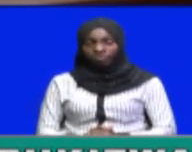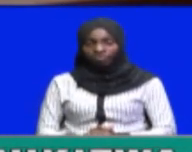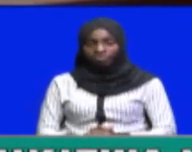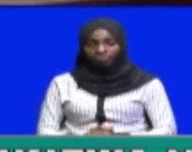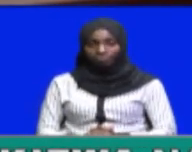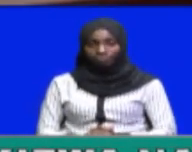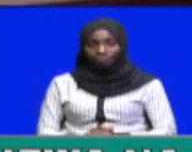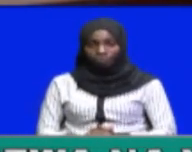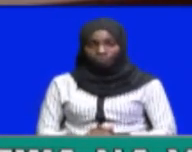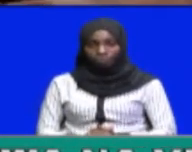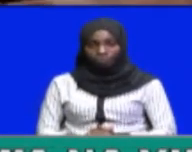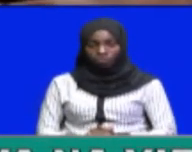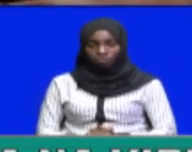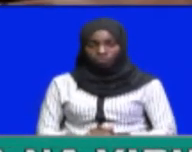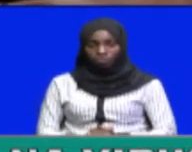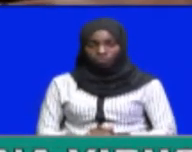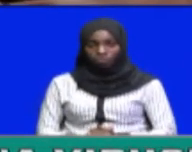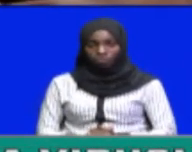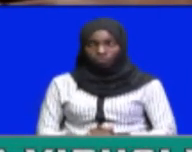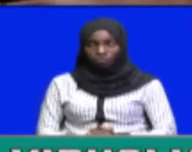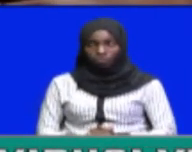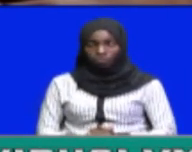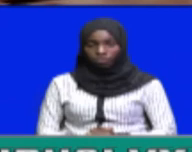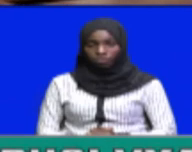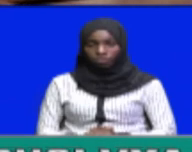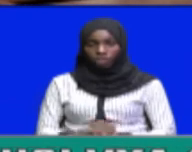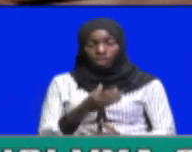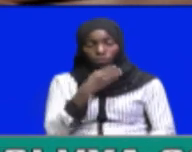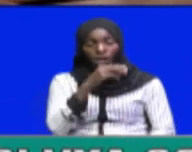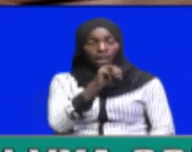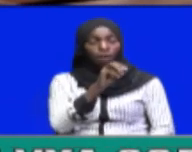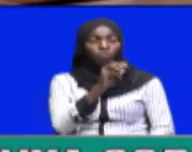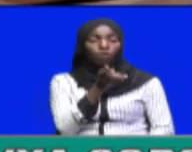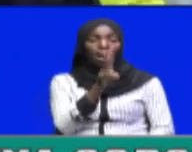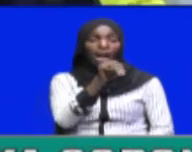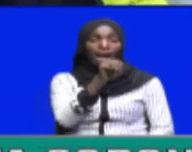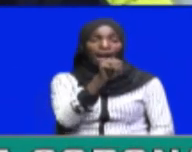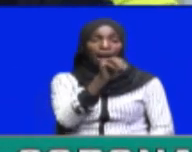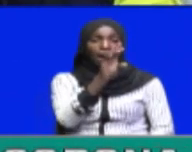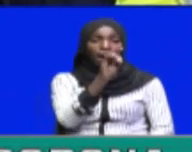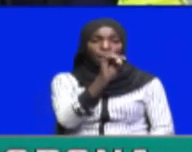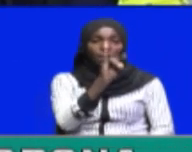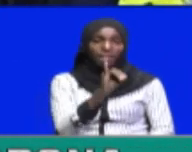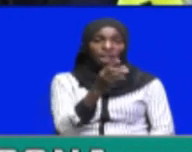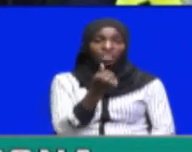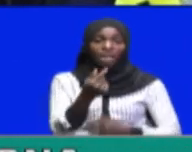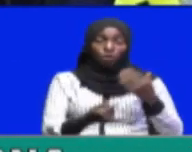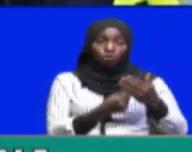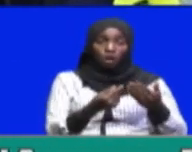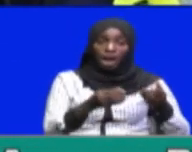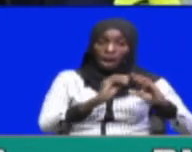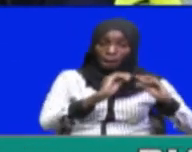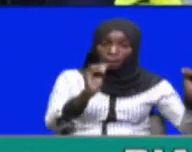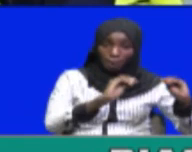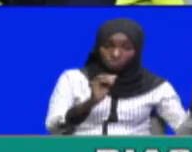Akitoa mafunzo hayo kwa wafanyakazi hao, Mohamed Hamisi kutoka kitengo cha afya cha mamlaka hiyo amesema ni muhimu kujua